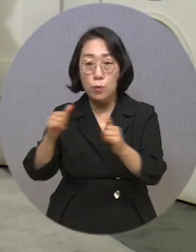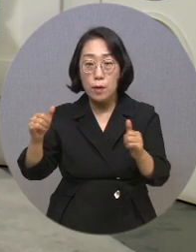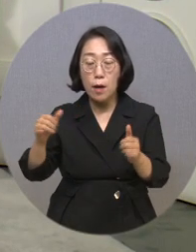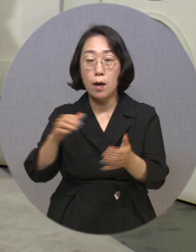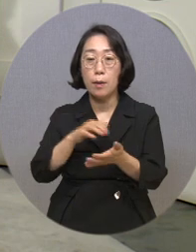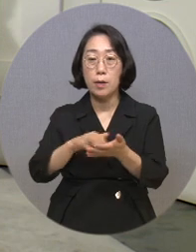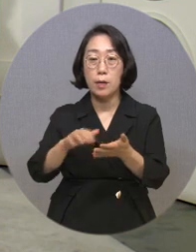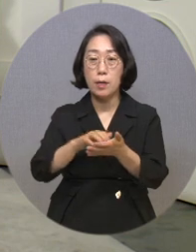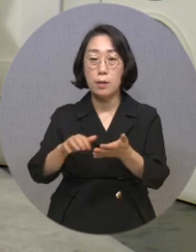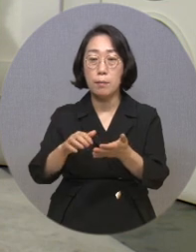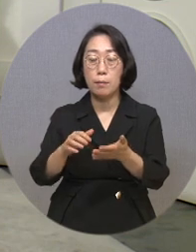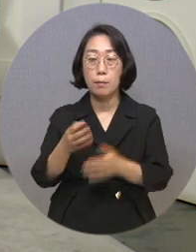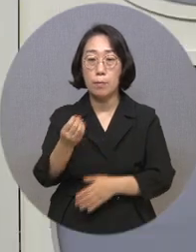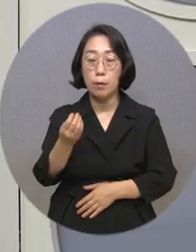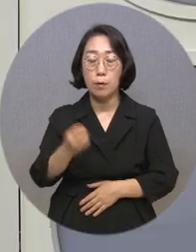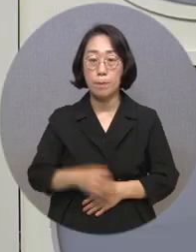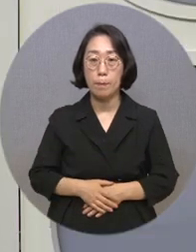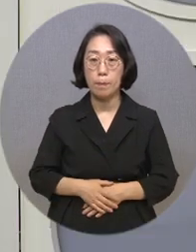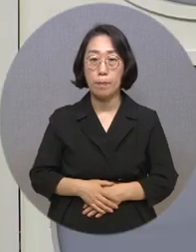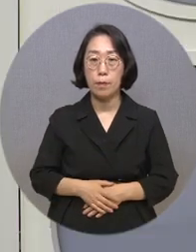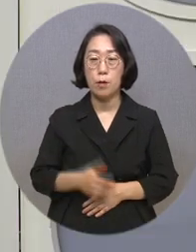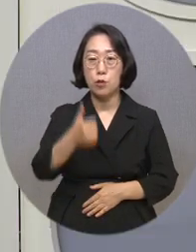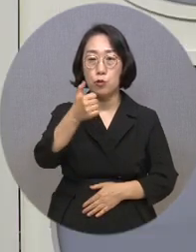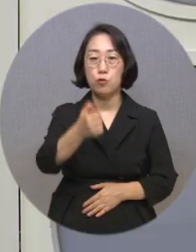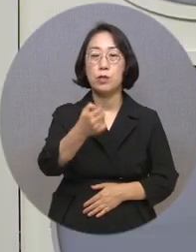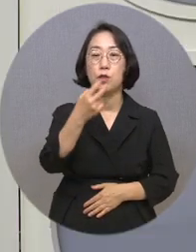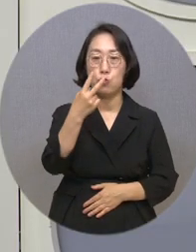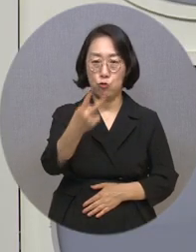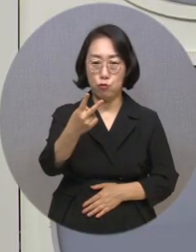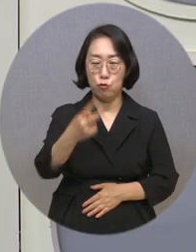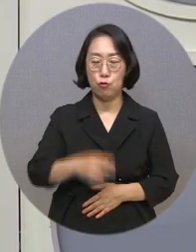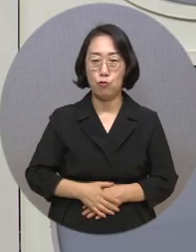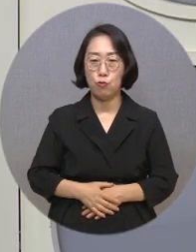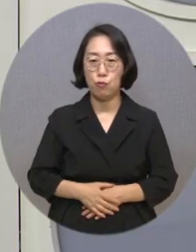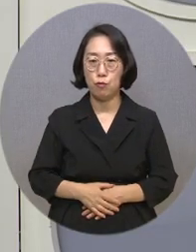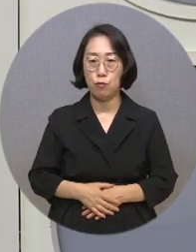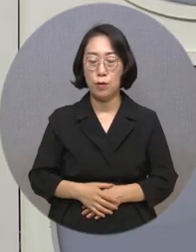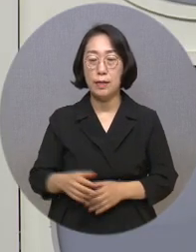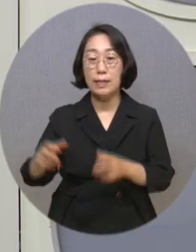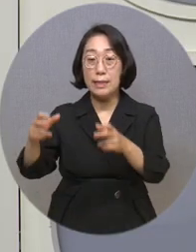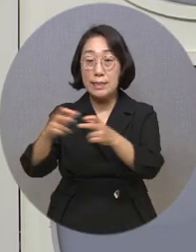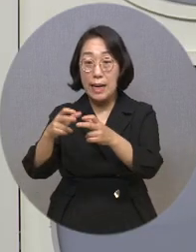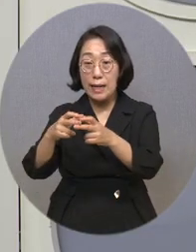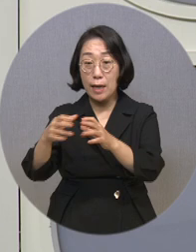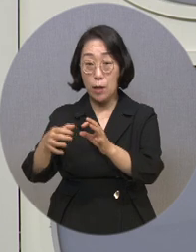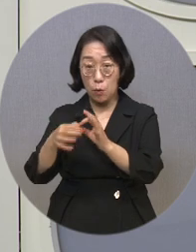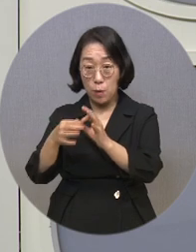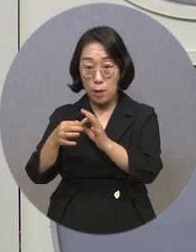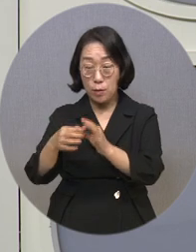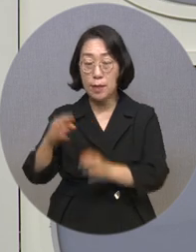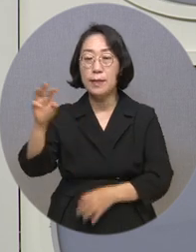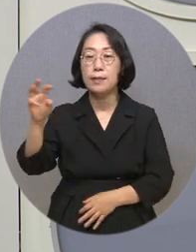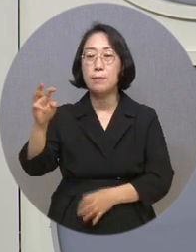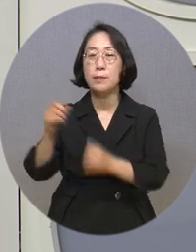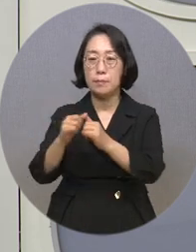그 노인시설에는 쉬운 두 명이 있고 네. 우리 장애인시설에는 30명의 직원이 있어요. 그런데